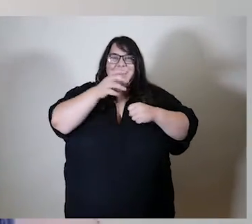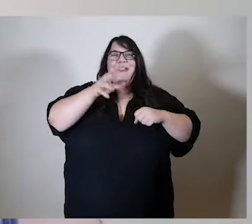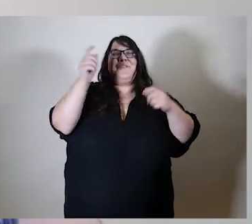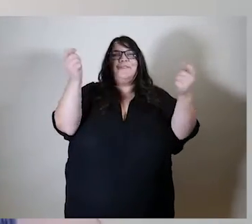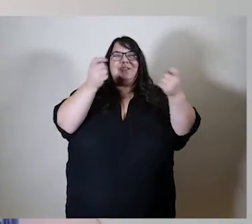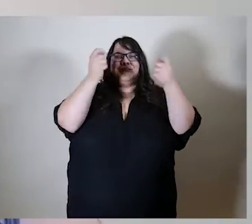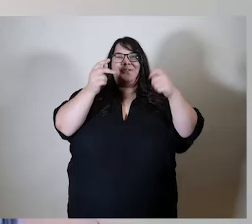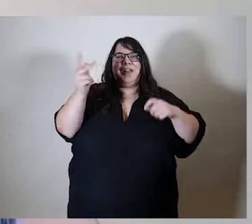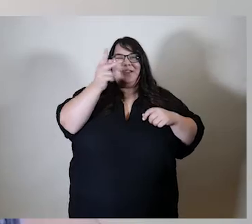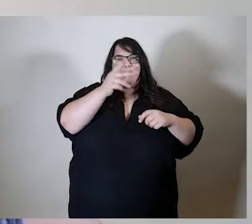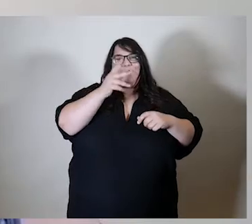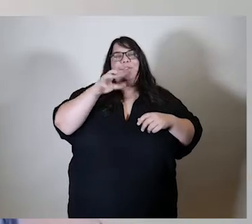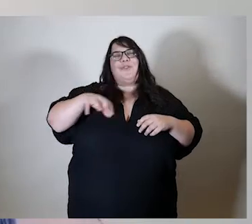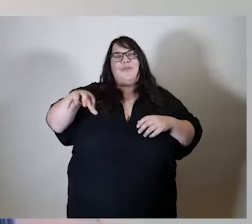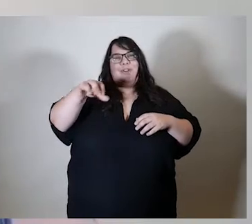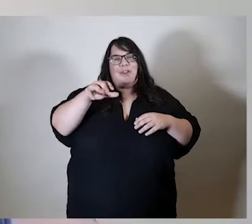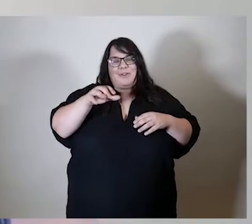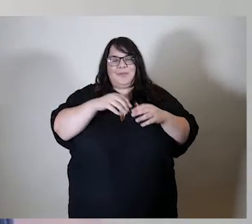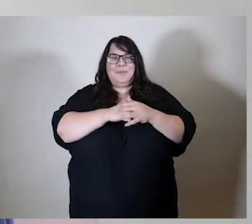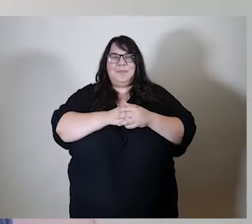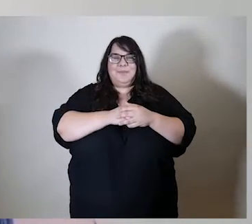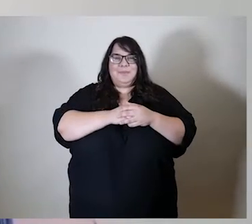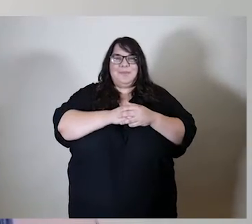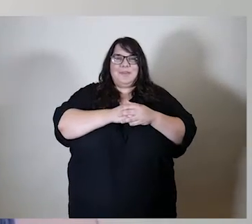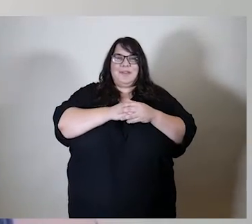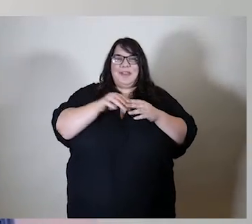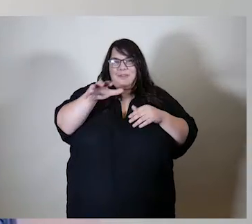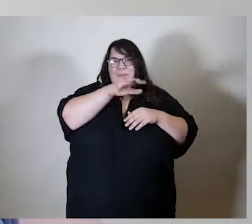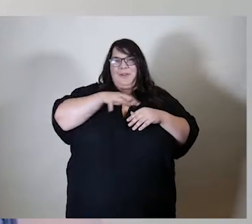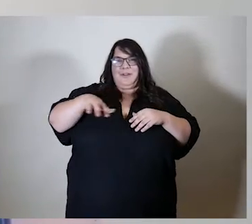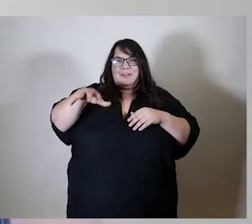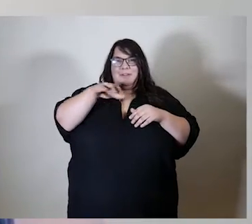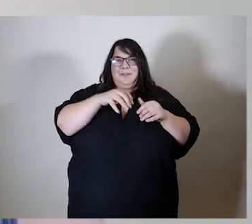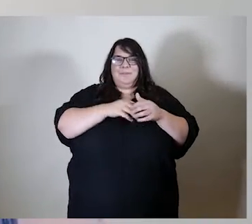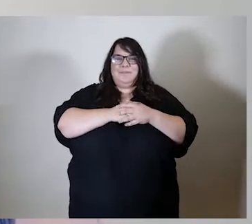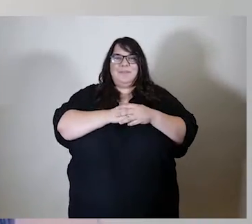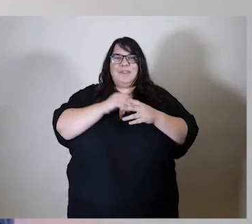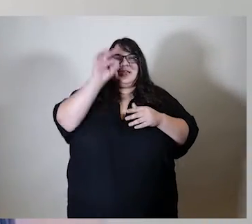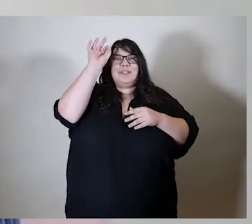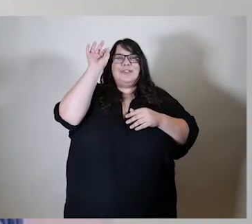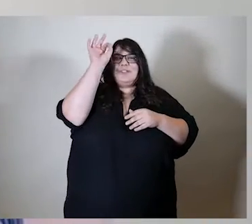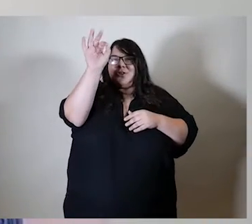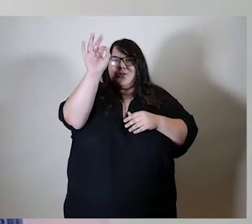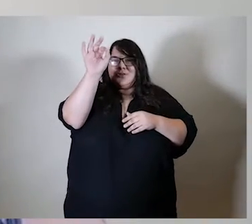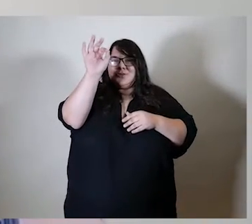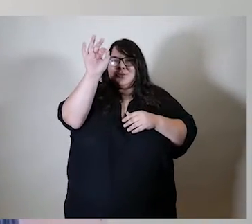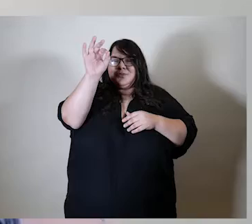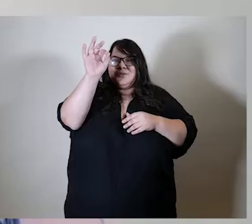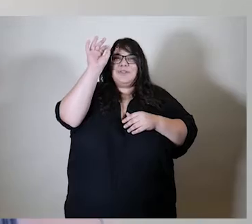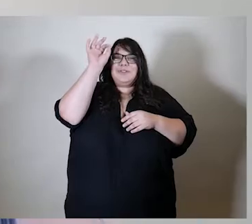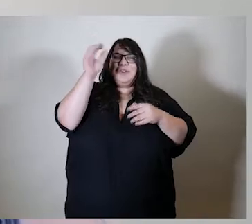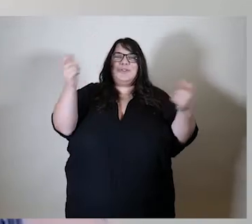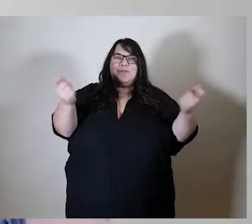χαιρετίζει το Φεστιβάλ Κοινωνικών Φορέων της περιοχής όπου δραστηριοποιείται. Σκοπός